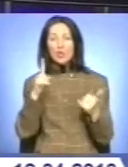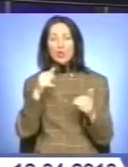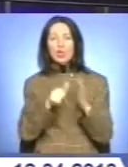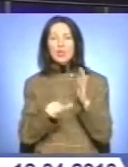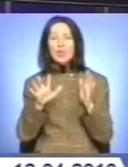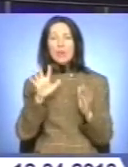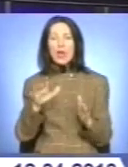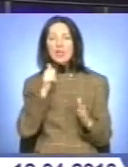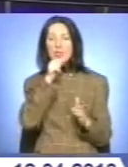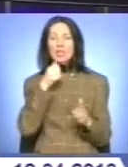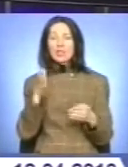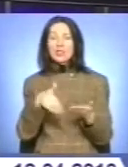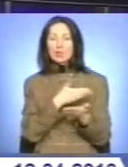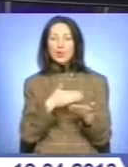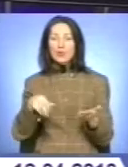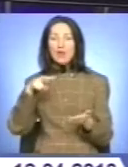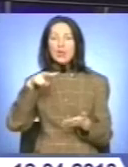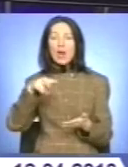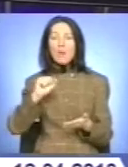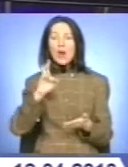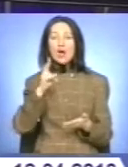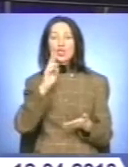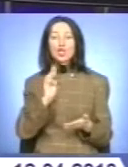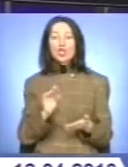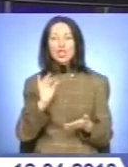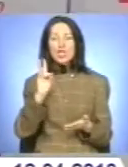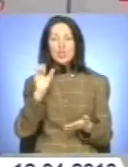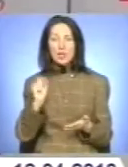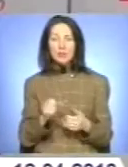скасування панщини. Чим цікава експозиція – далі у сюжеті.